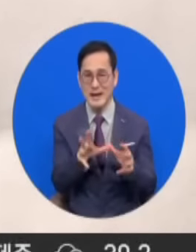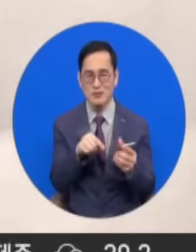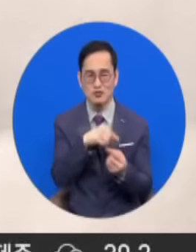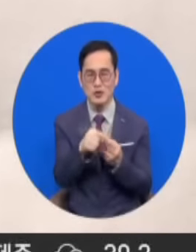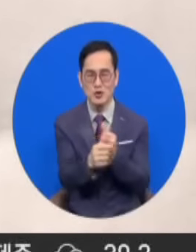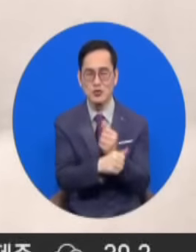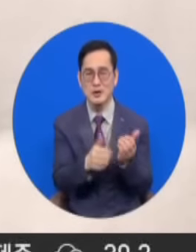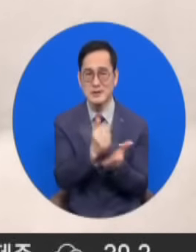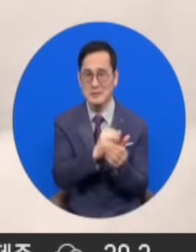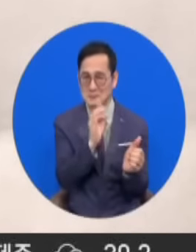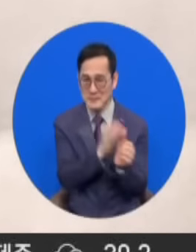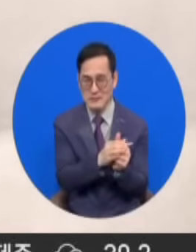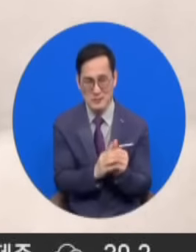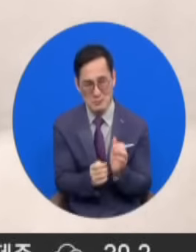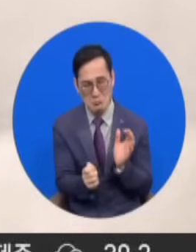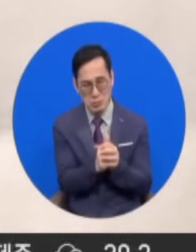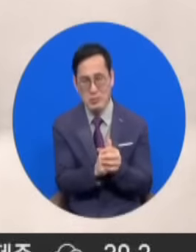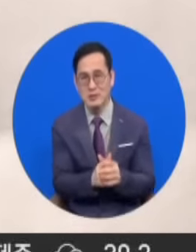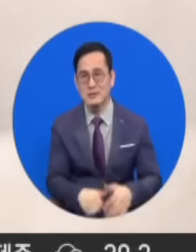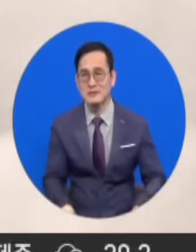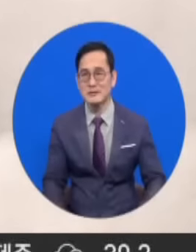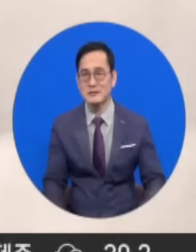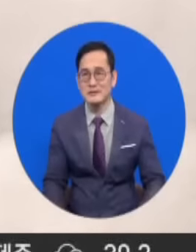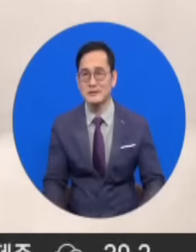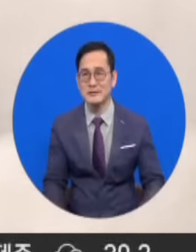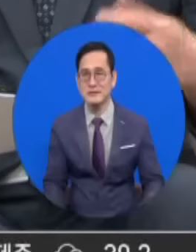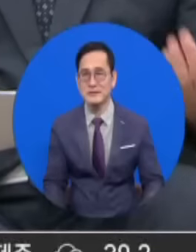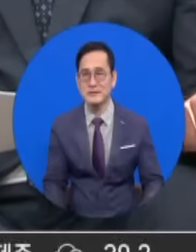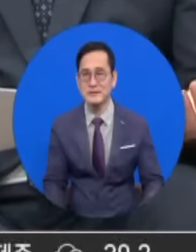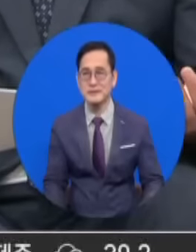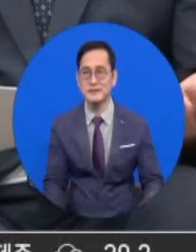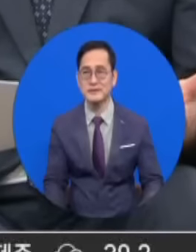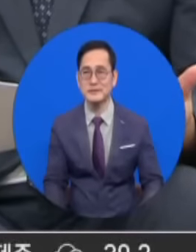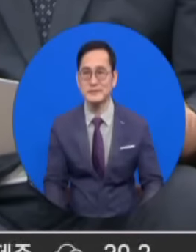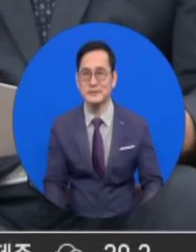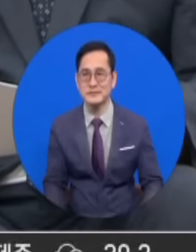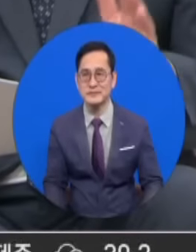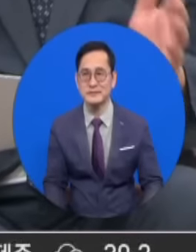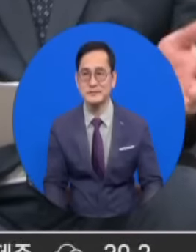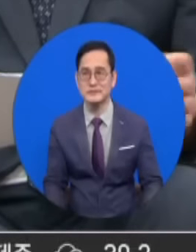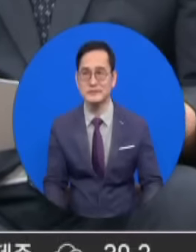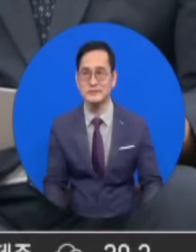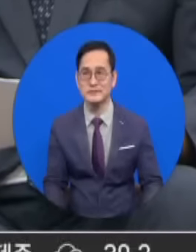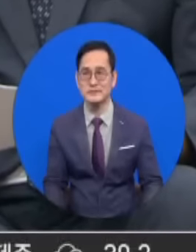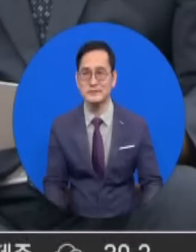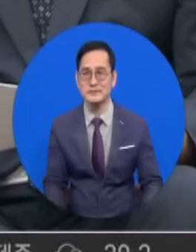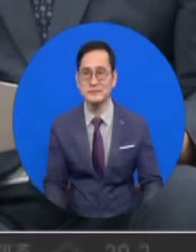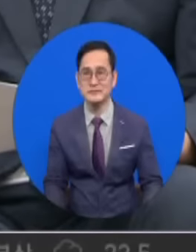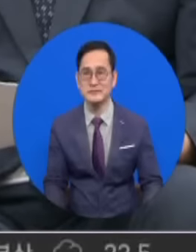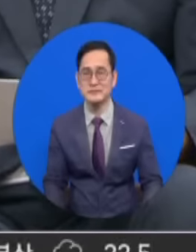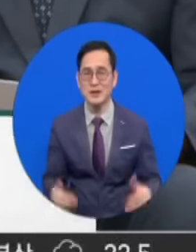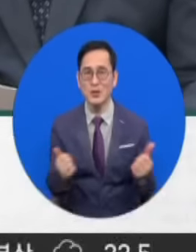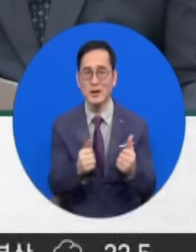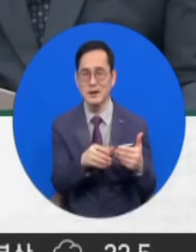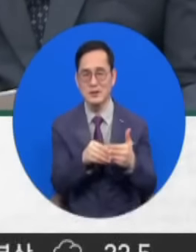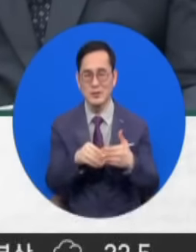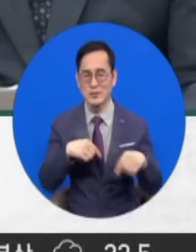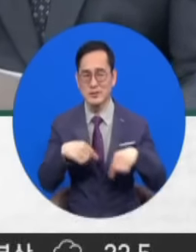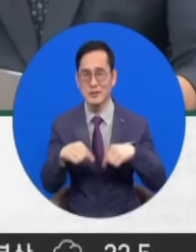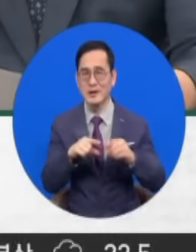분명히 있습니다. 그것 때문에 운영위 그 회의 진행 절차 과정에서 다른 문제가 발생한 거는 분명해 보이기는